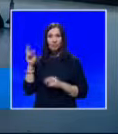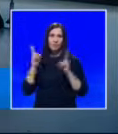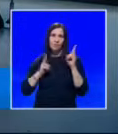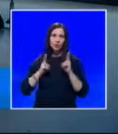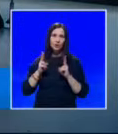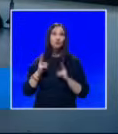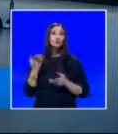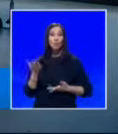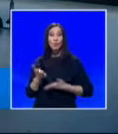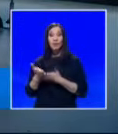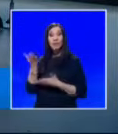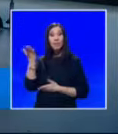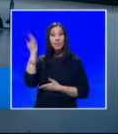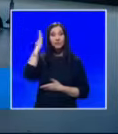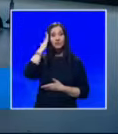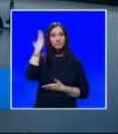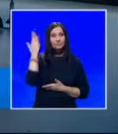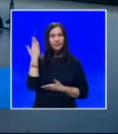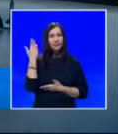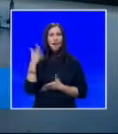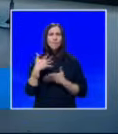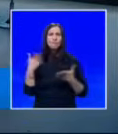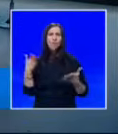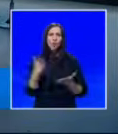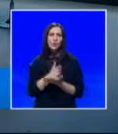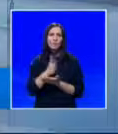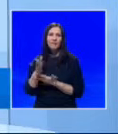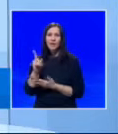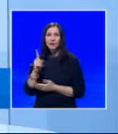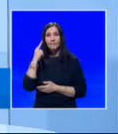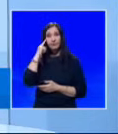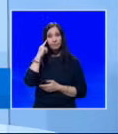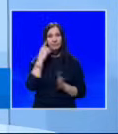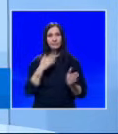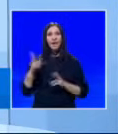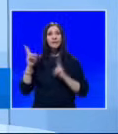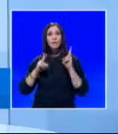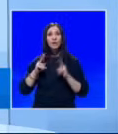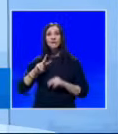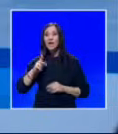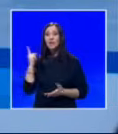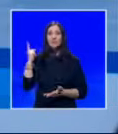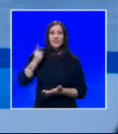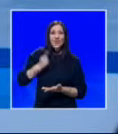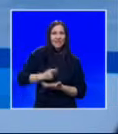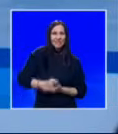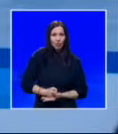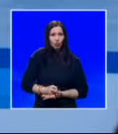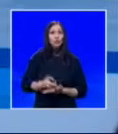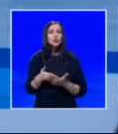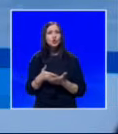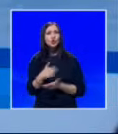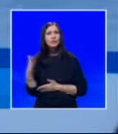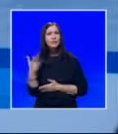демократично, че го подкрепя неговата държава. В много направления трябва да мислим. Демокрация или диктатура? Защото